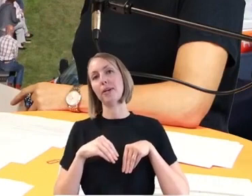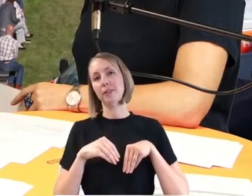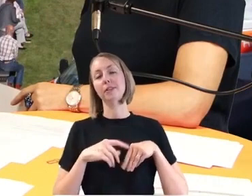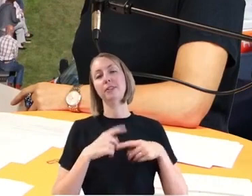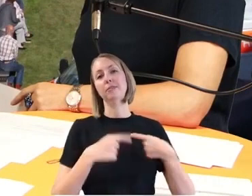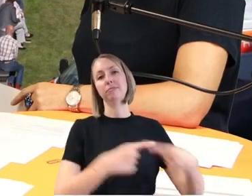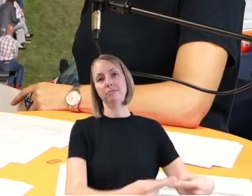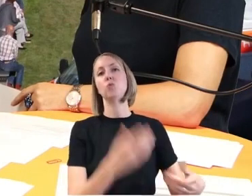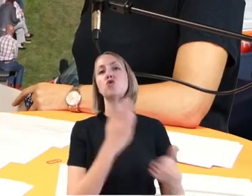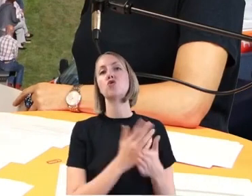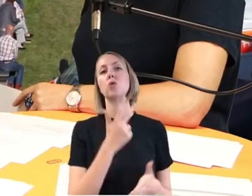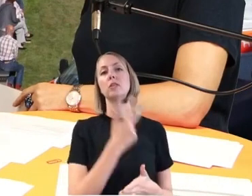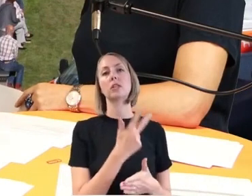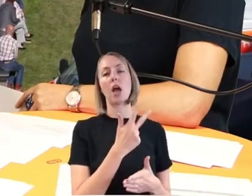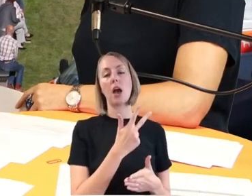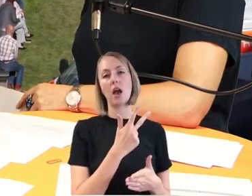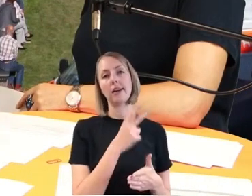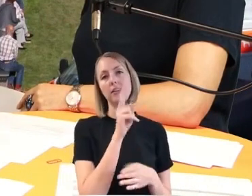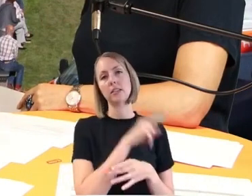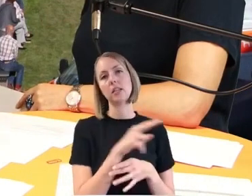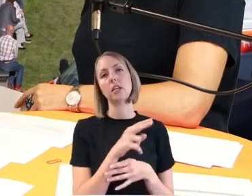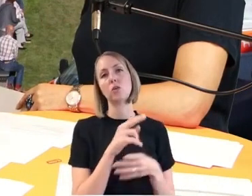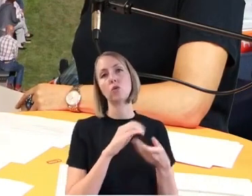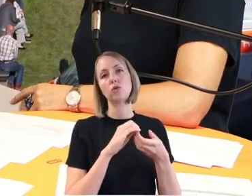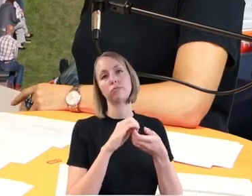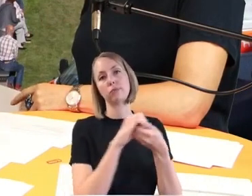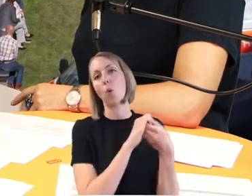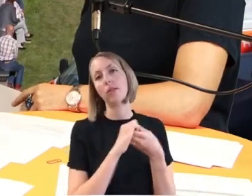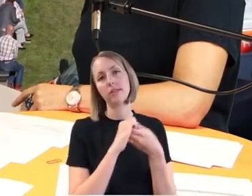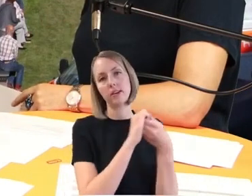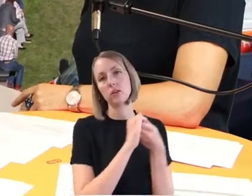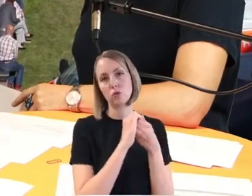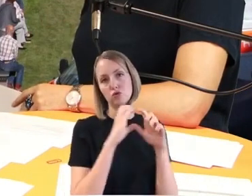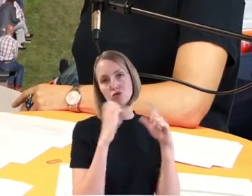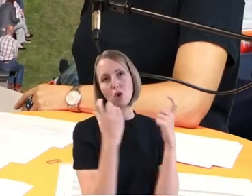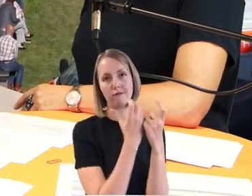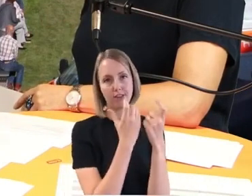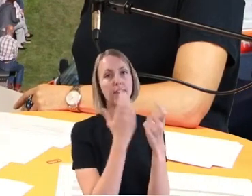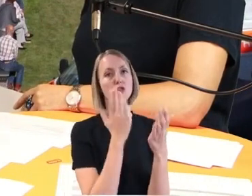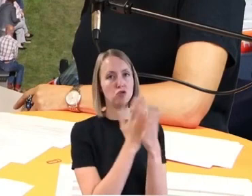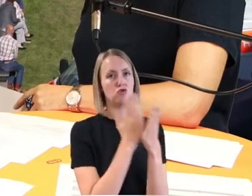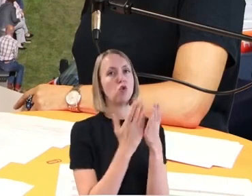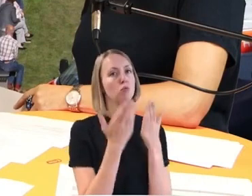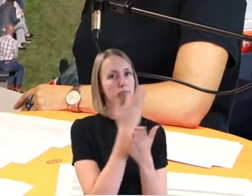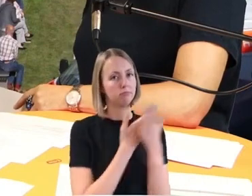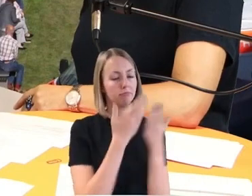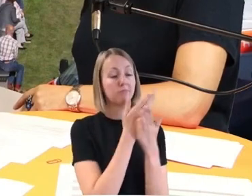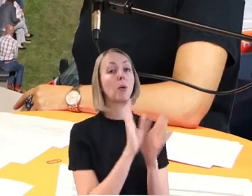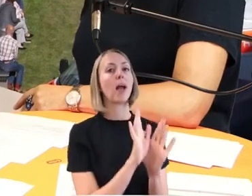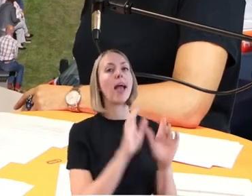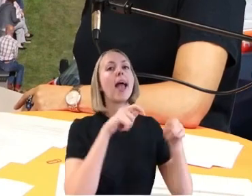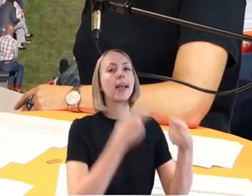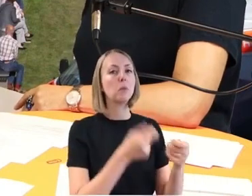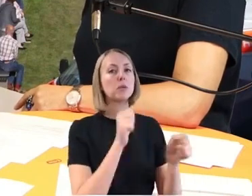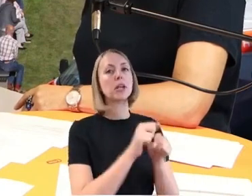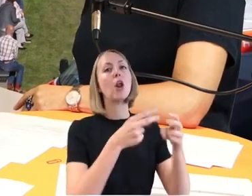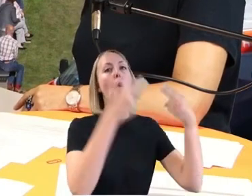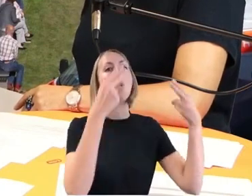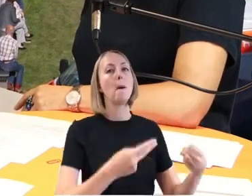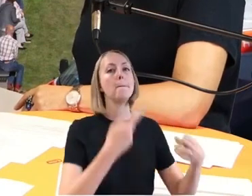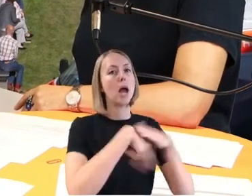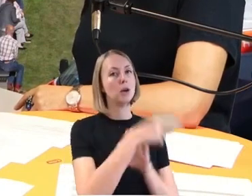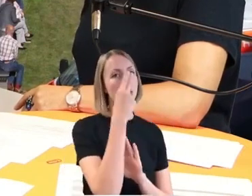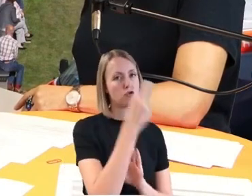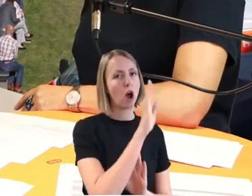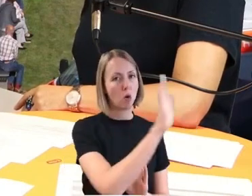3 Sichtungskonsensuskonferenzen zum Thema abgehalten, deren Ergebnisse auch auf der BBK-Homepage nachzulesen sind.